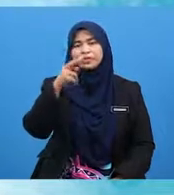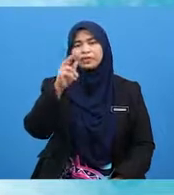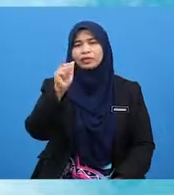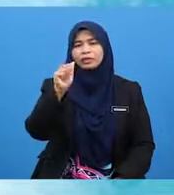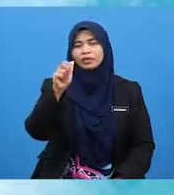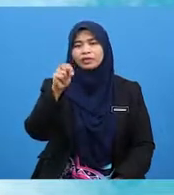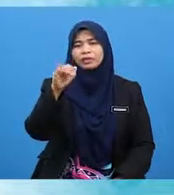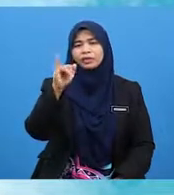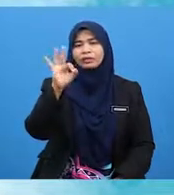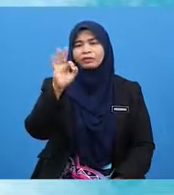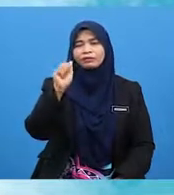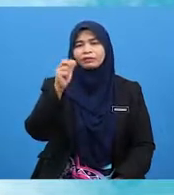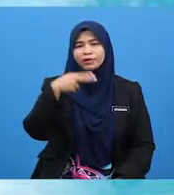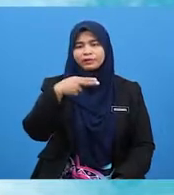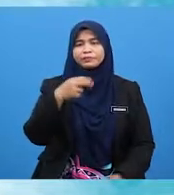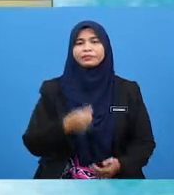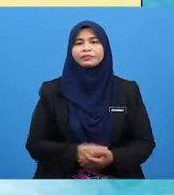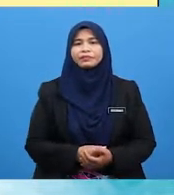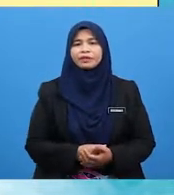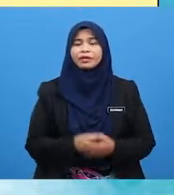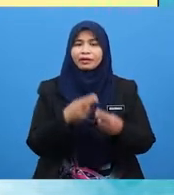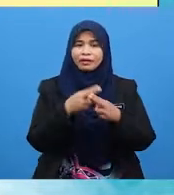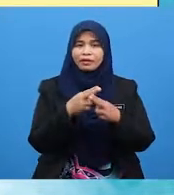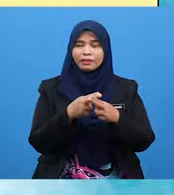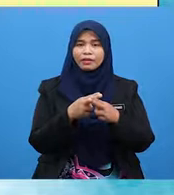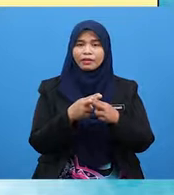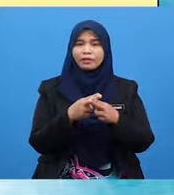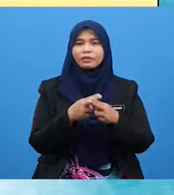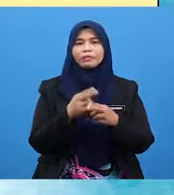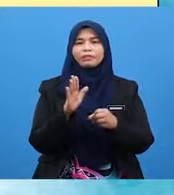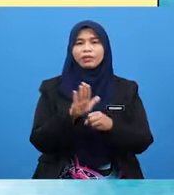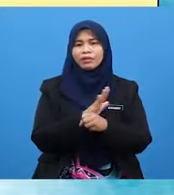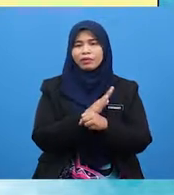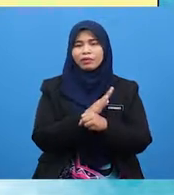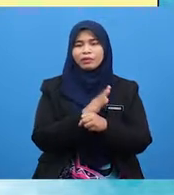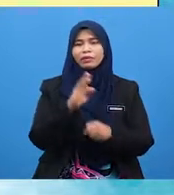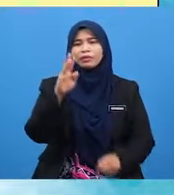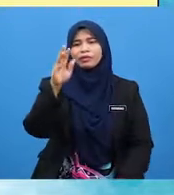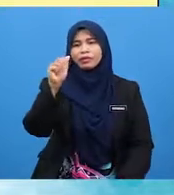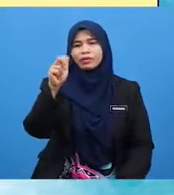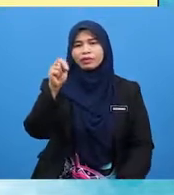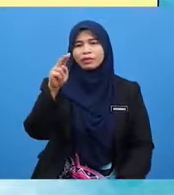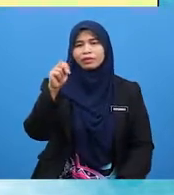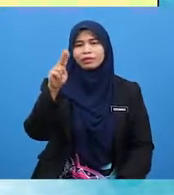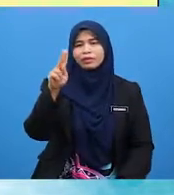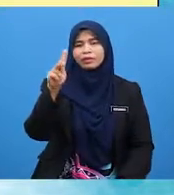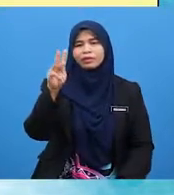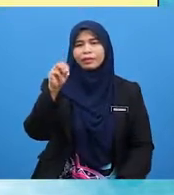rahimahullah. Nama sebenar beliau ialah An-Nu'man bin Thabit